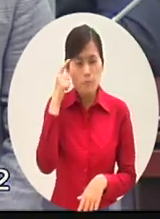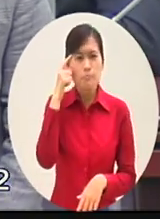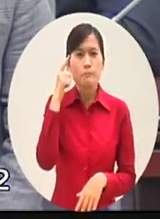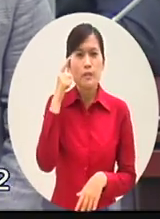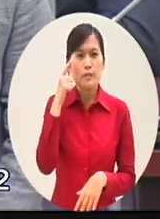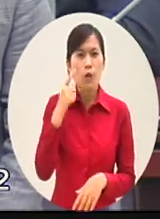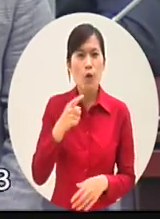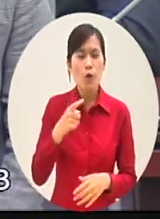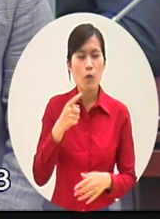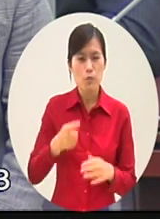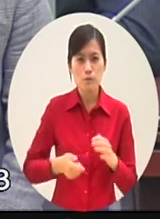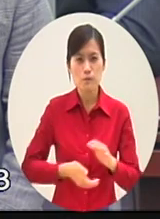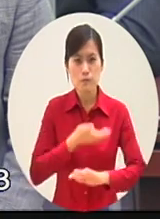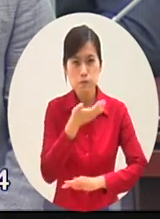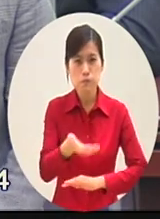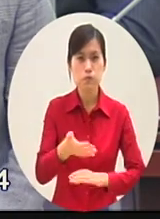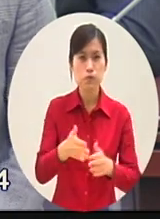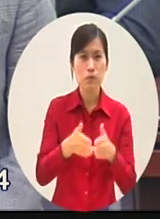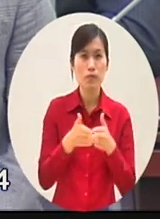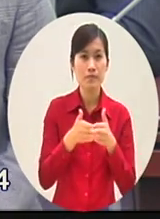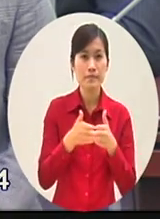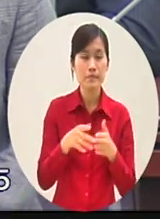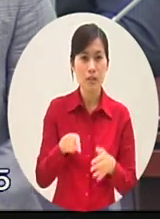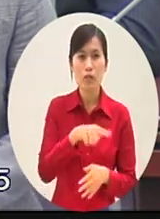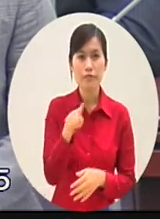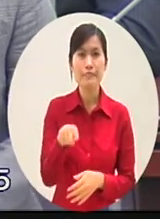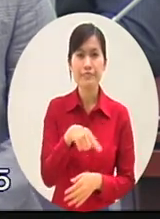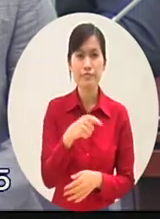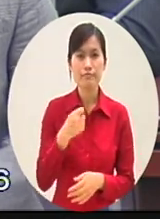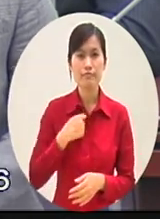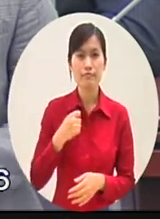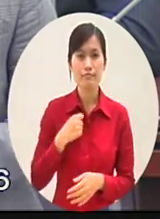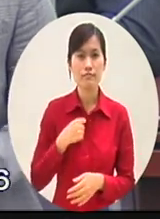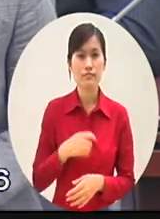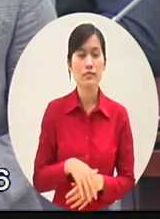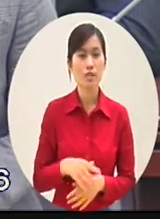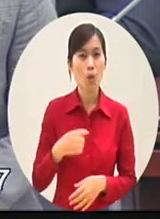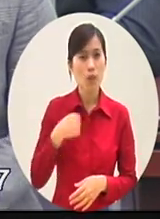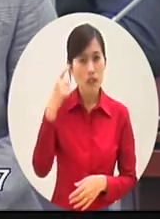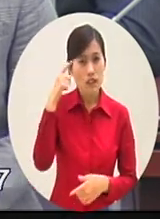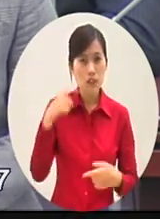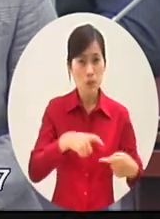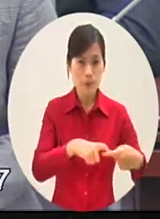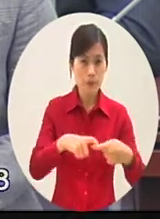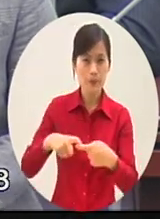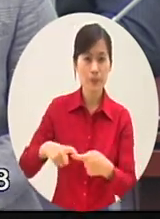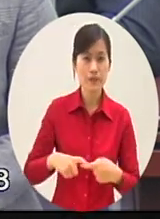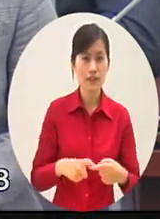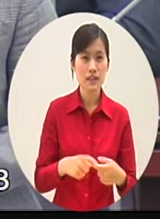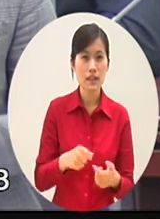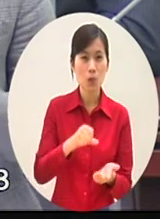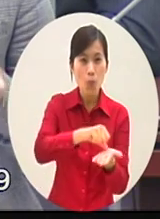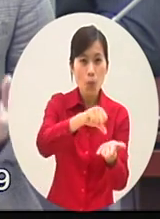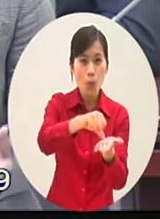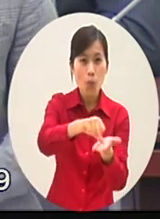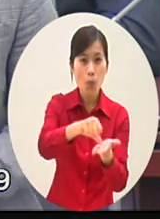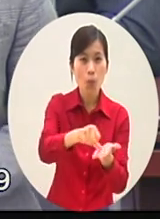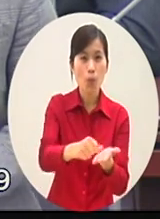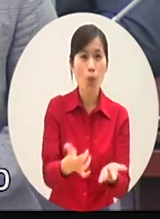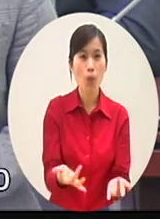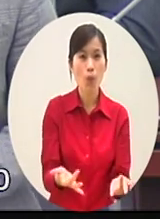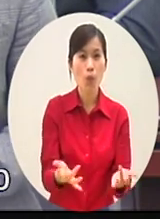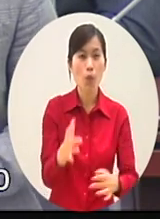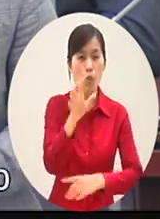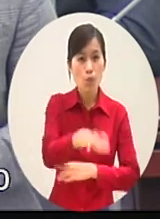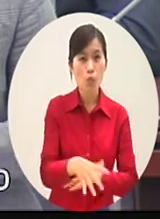贡献，那大家都知道，那如果我们可以结合这一块，包括我们有丰富的这个农特产品，再加上原来的佛